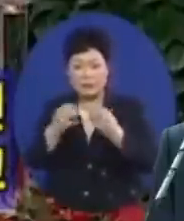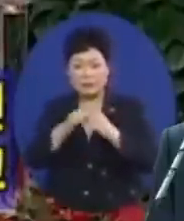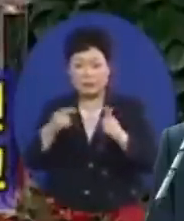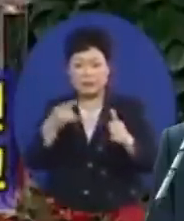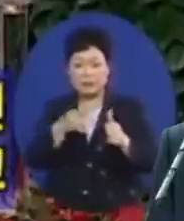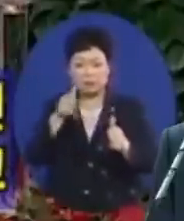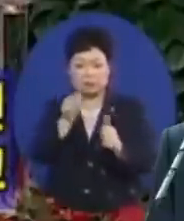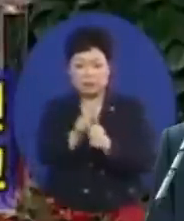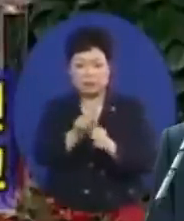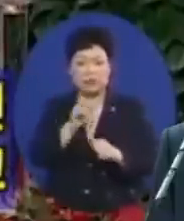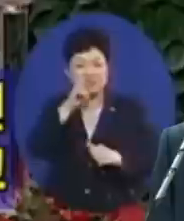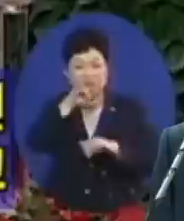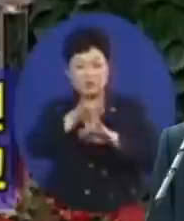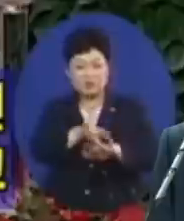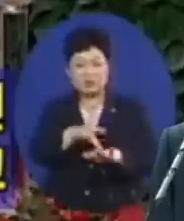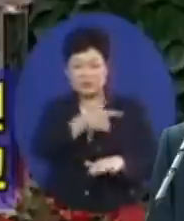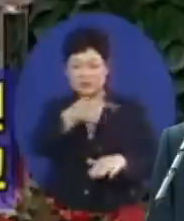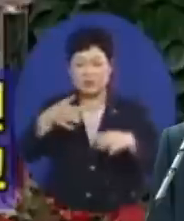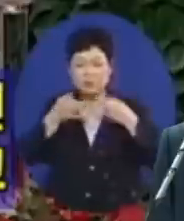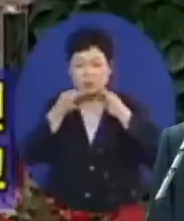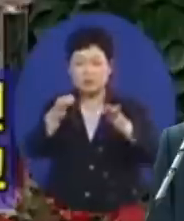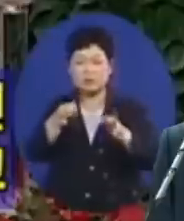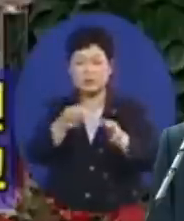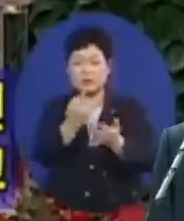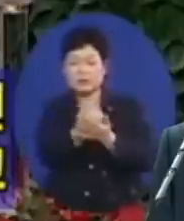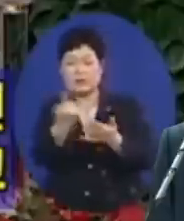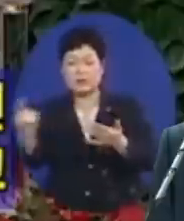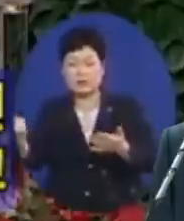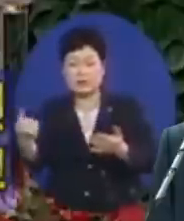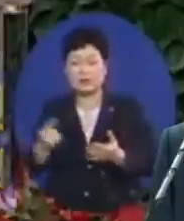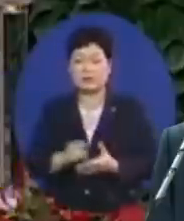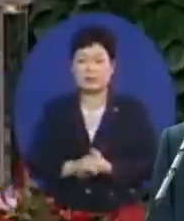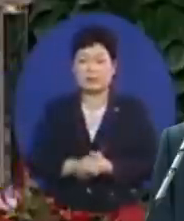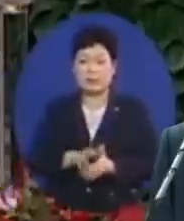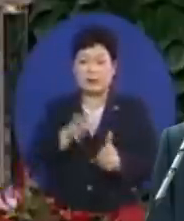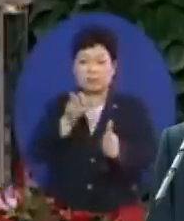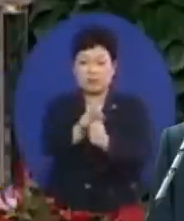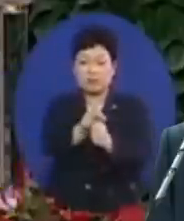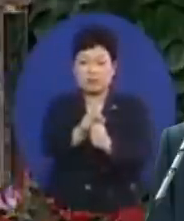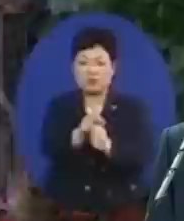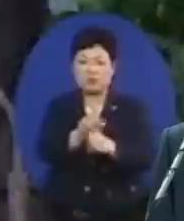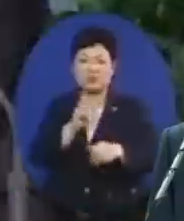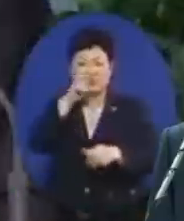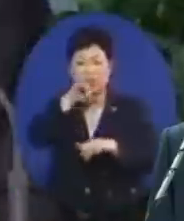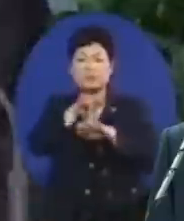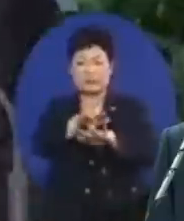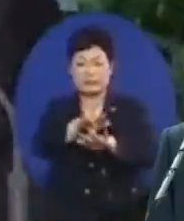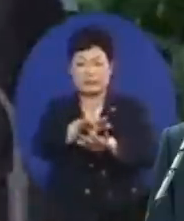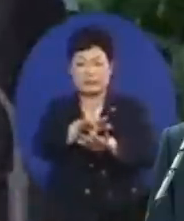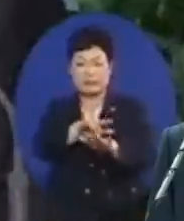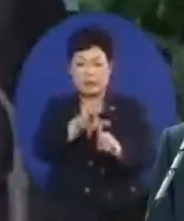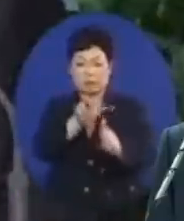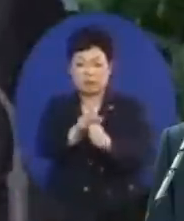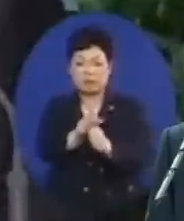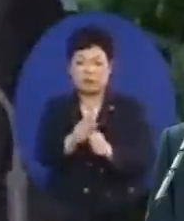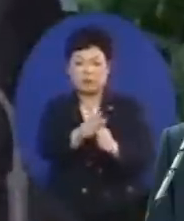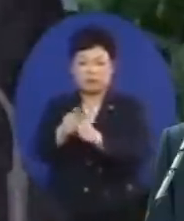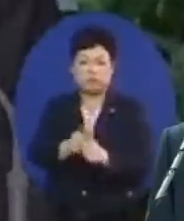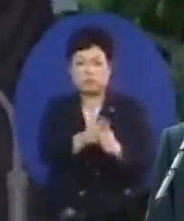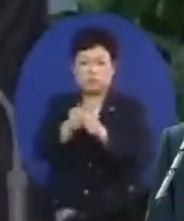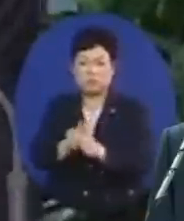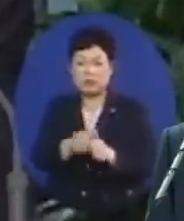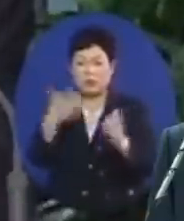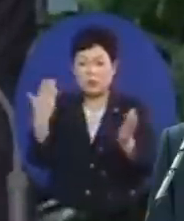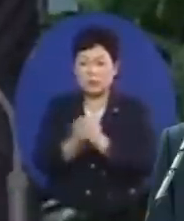사람에게 붙었던 더러운 귀신들이 크게 소리 지르며 나가고요. 붙었던 더러운 귀신, 붙어서 따라다녀요.